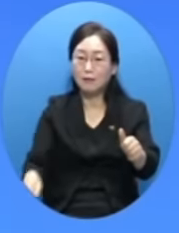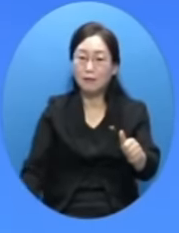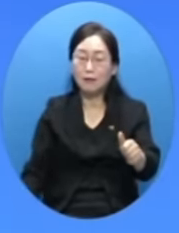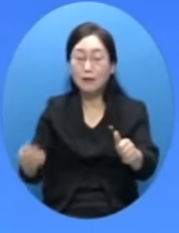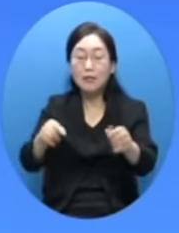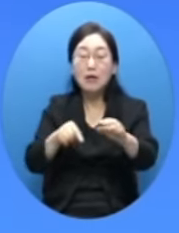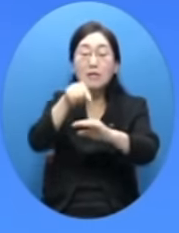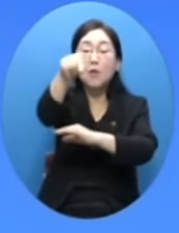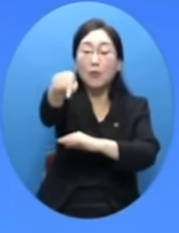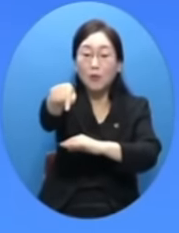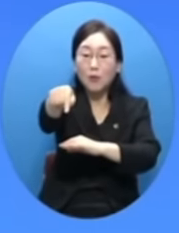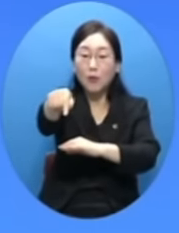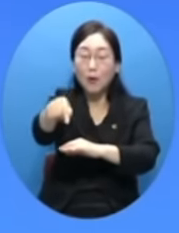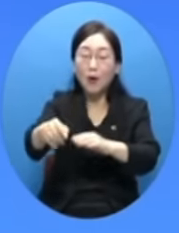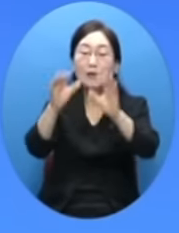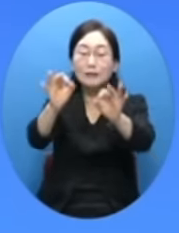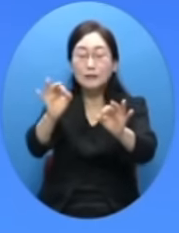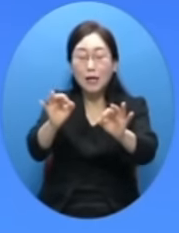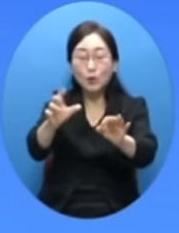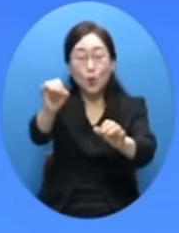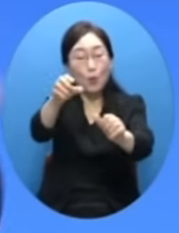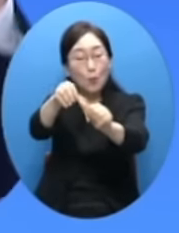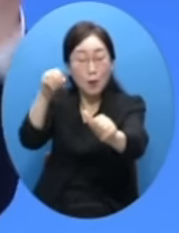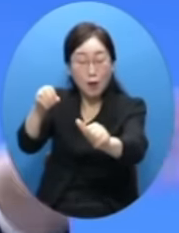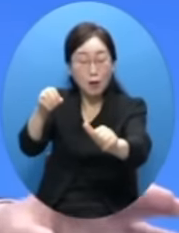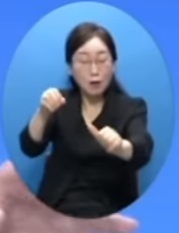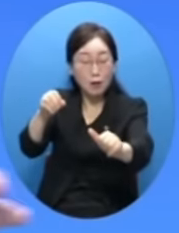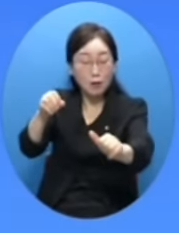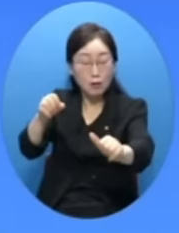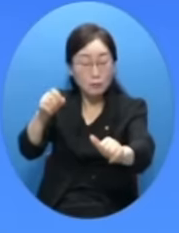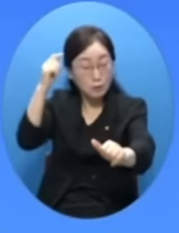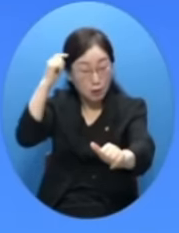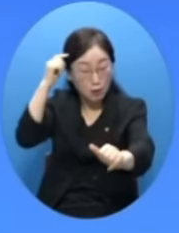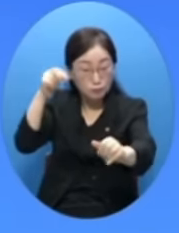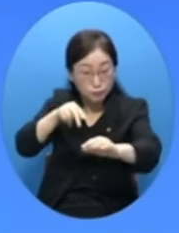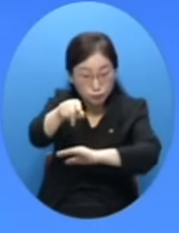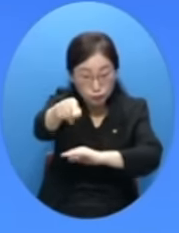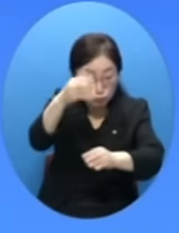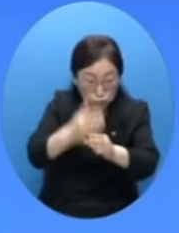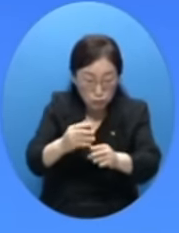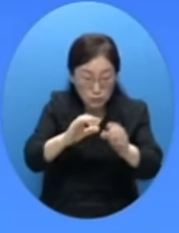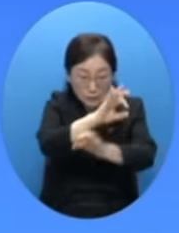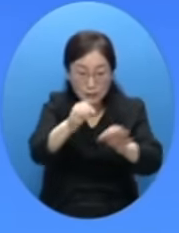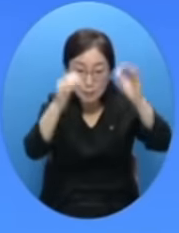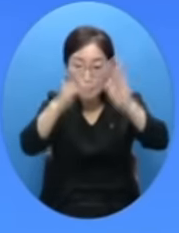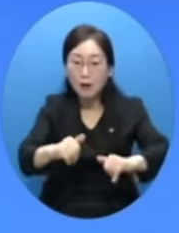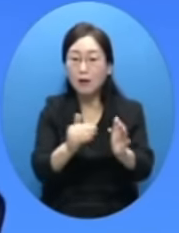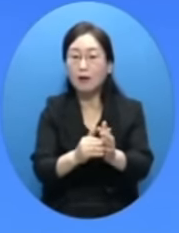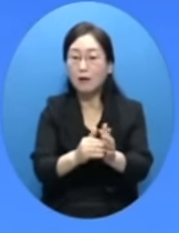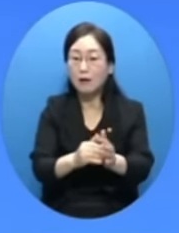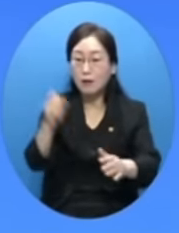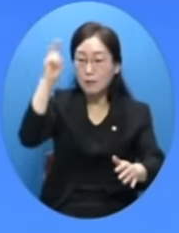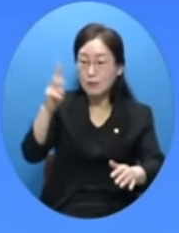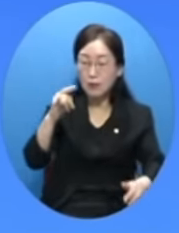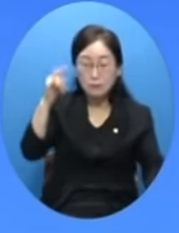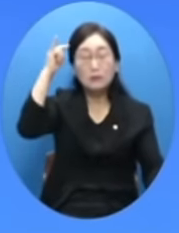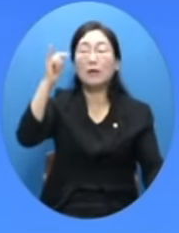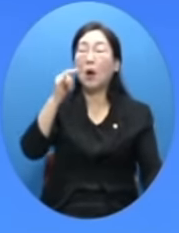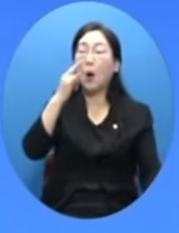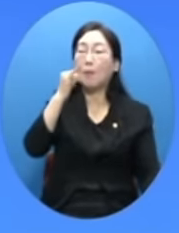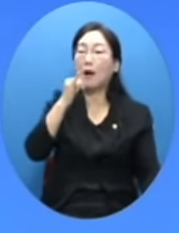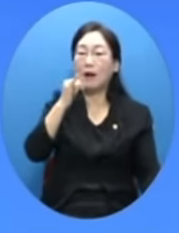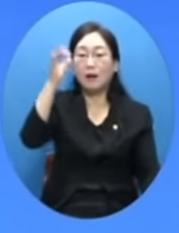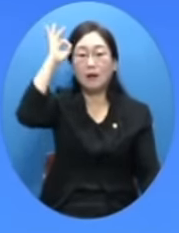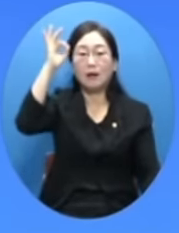길 건너 은행에 가서 돈을 뽑는 순간 와르르 무너진 거예요. 그런데 갑자기 어머니 생각이 났습니다. 아,